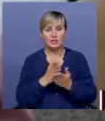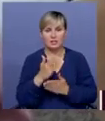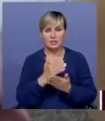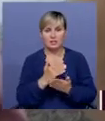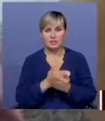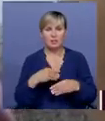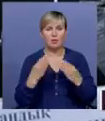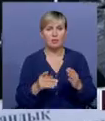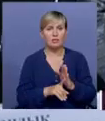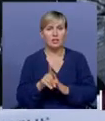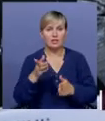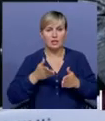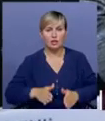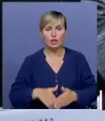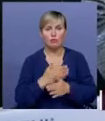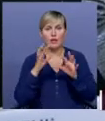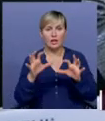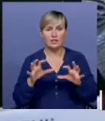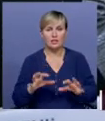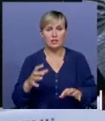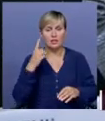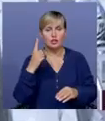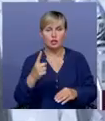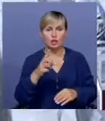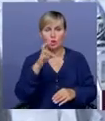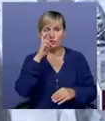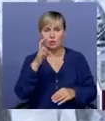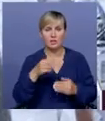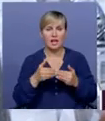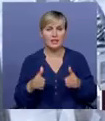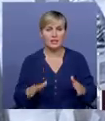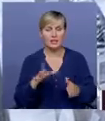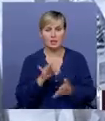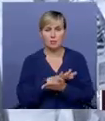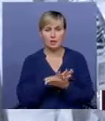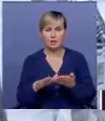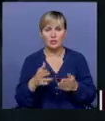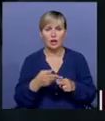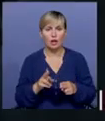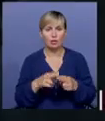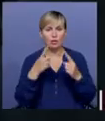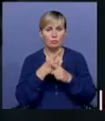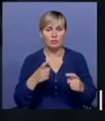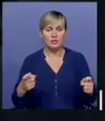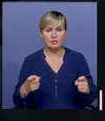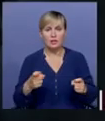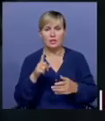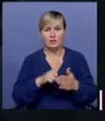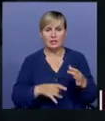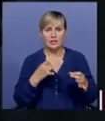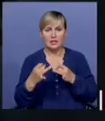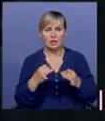системы. Он дает старт зарождению новой концепции, слышащей государство, открытое и прозрачное, которая призвана выстроить доверительный